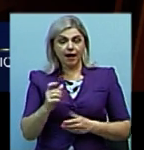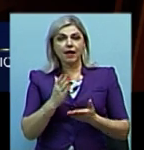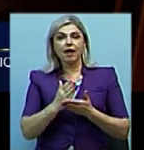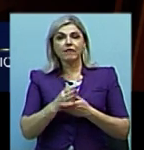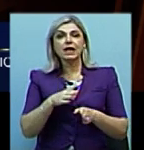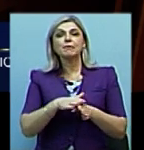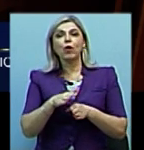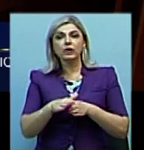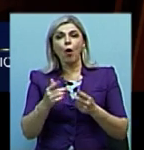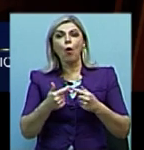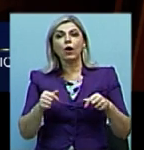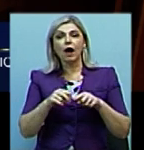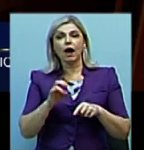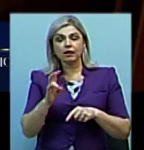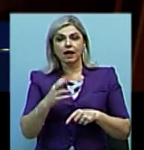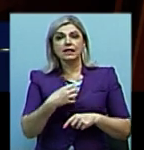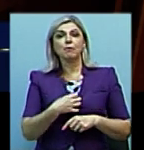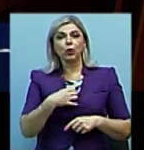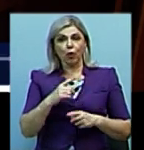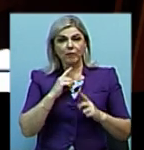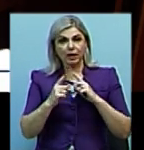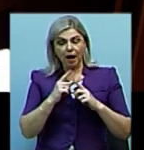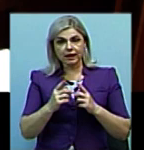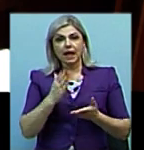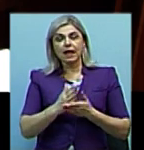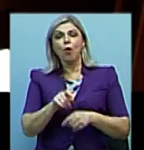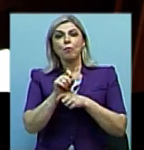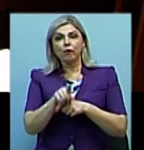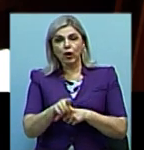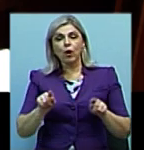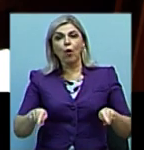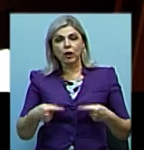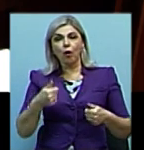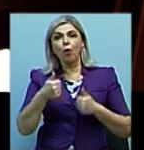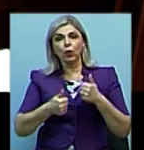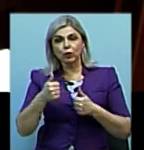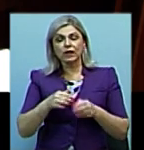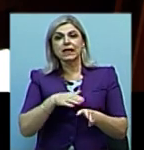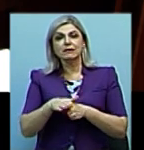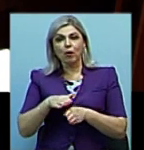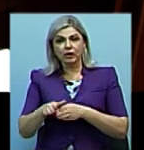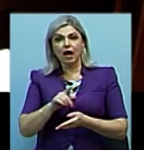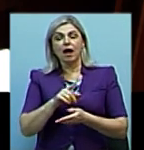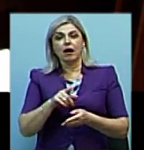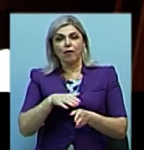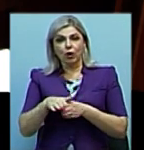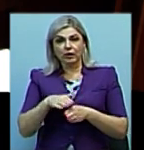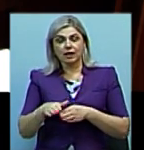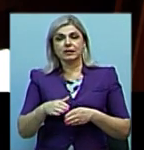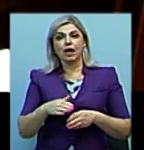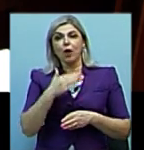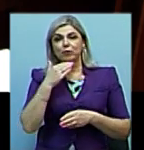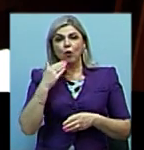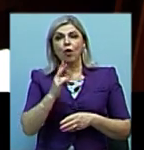органом міської ради. І є уповноваженими організовувати конкурс визначення виконавців послуг з управління багатоквартирним будинком